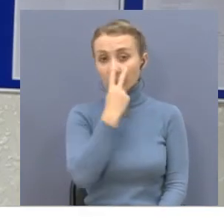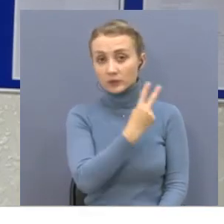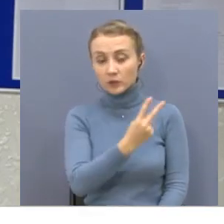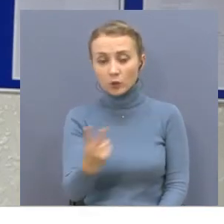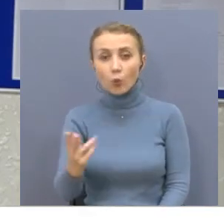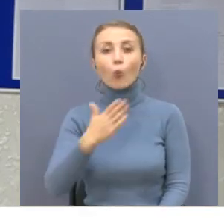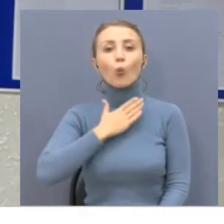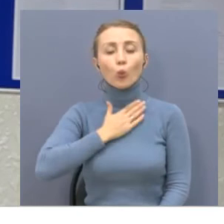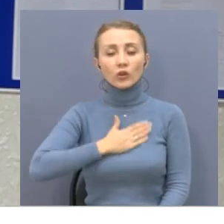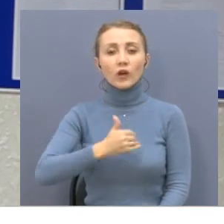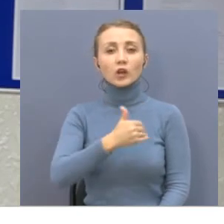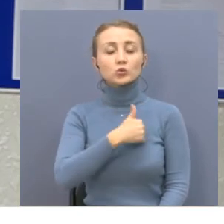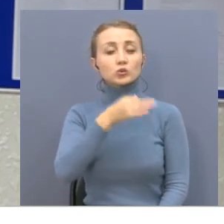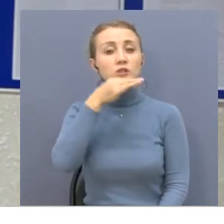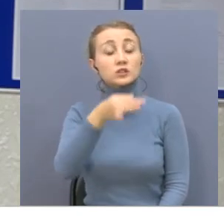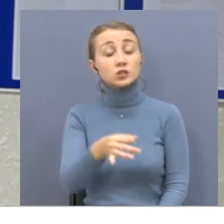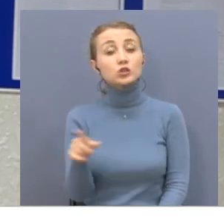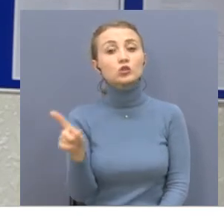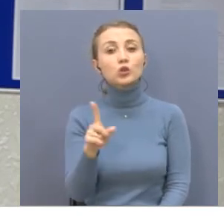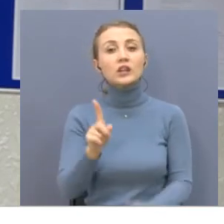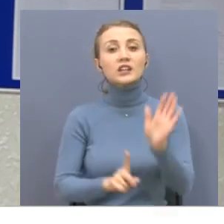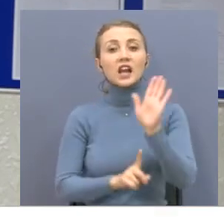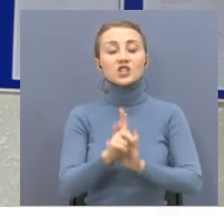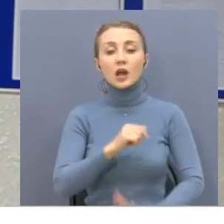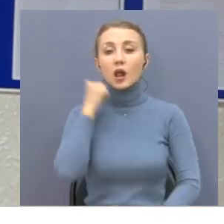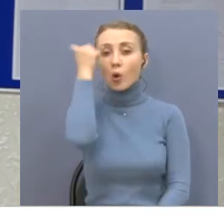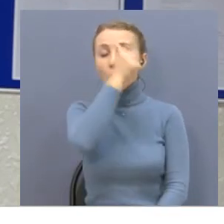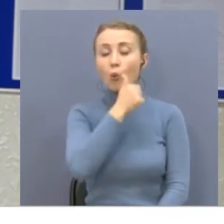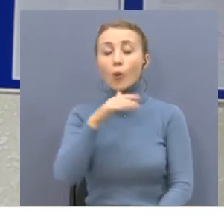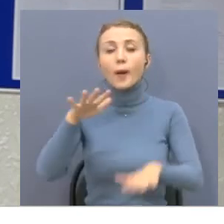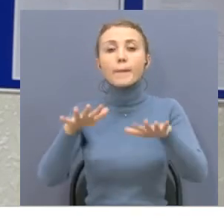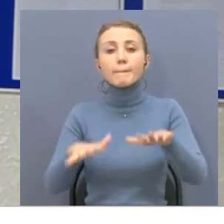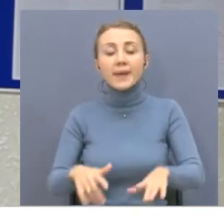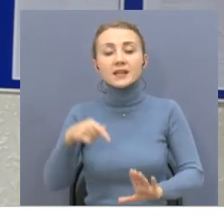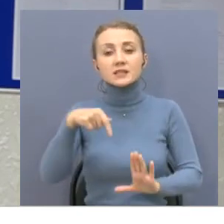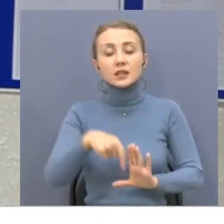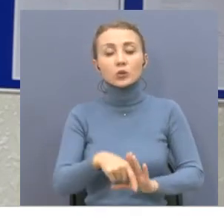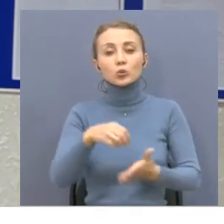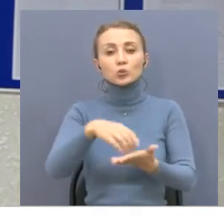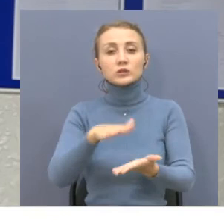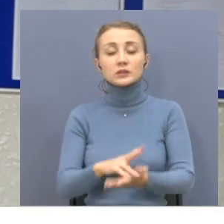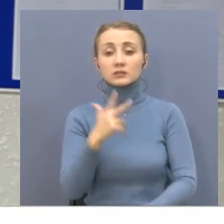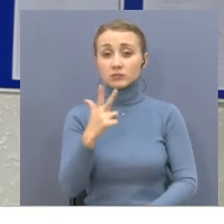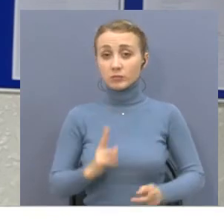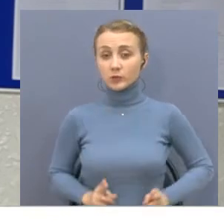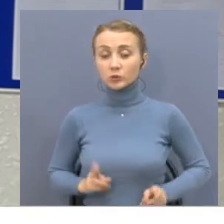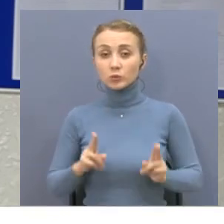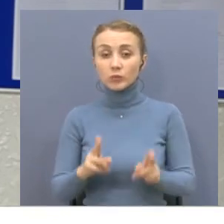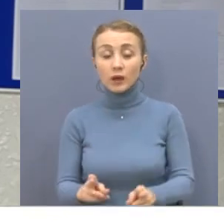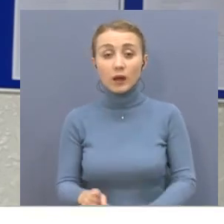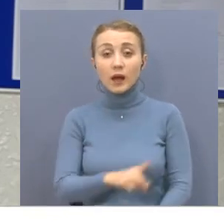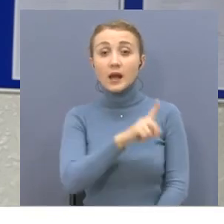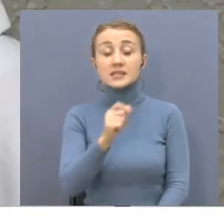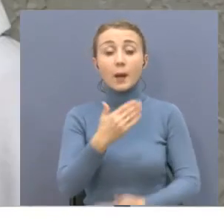округ аумағында 3 қылмыс тіркелген. Ал соңғы 5 жылда 30 қылмыс орын алыпты. Осы ретте цифрлық технологияларды енгізудің тиімділігін атап